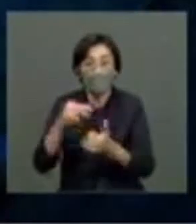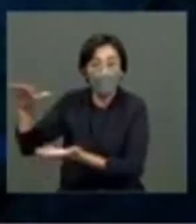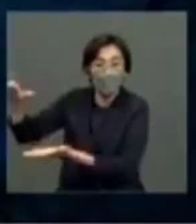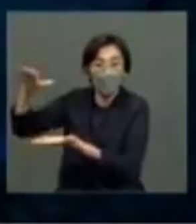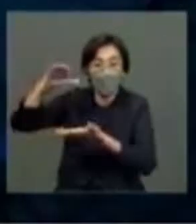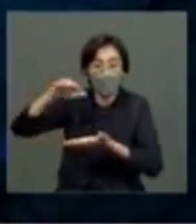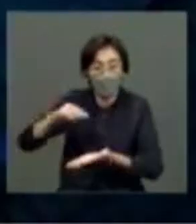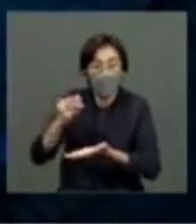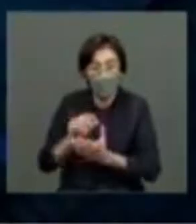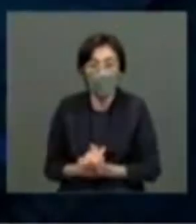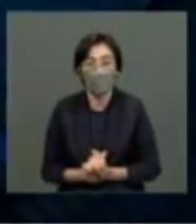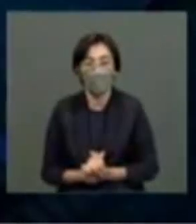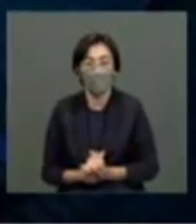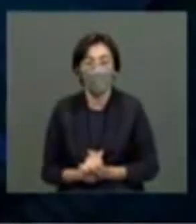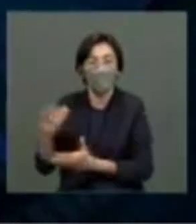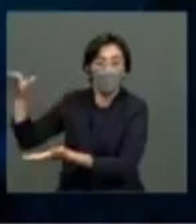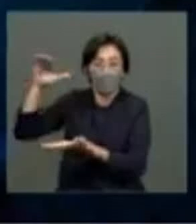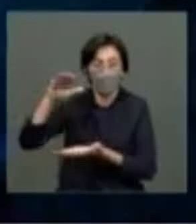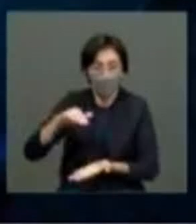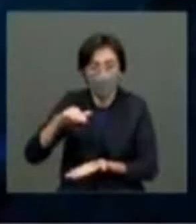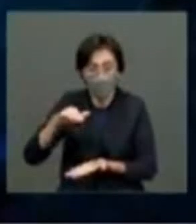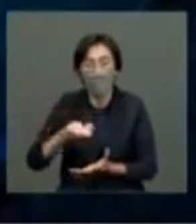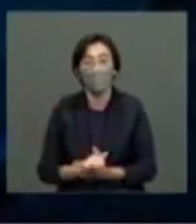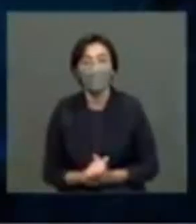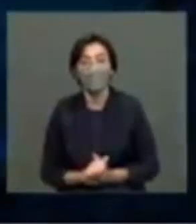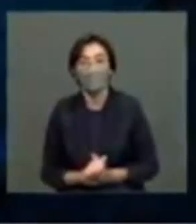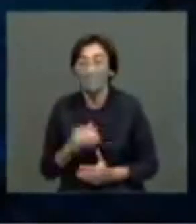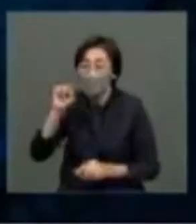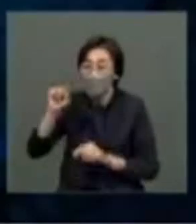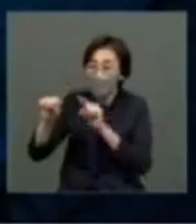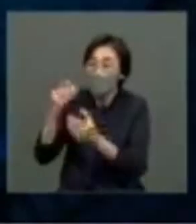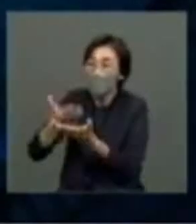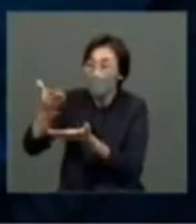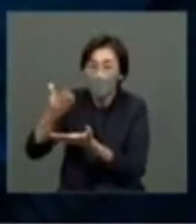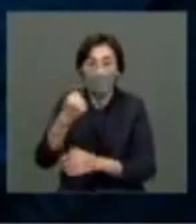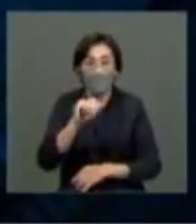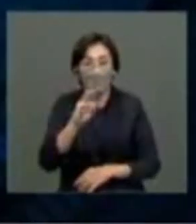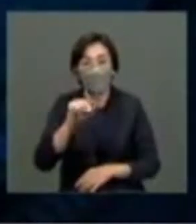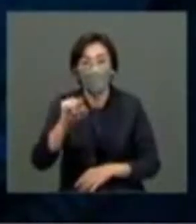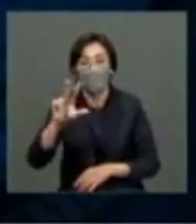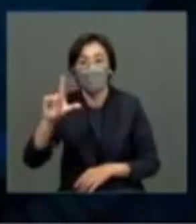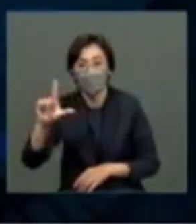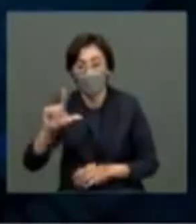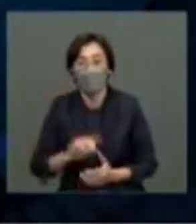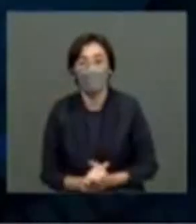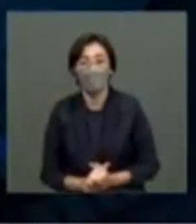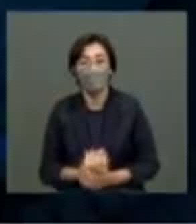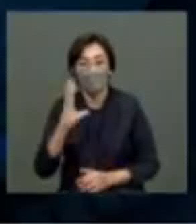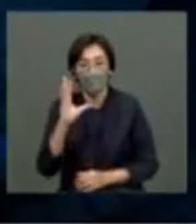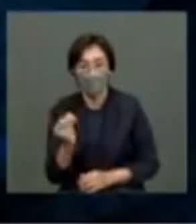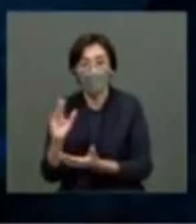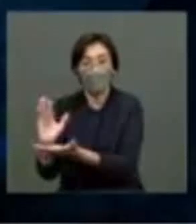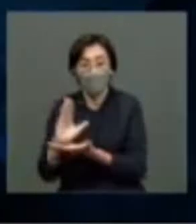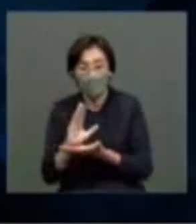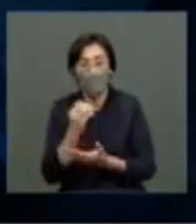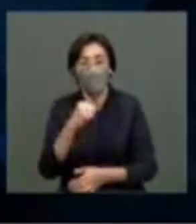อย่านะเราจริงมันจะไปสิทธิ์จะสิบล้านอีกมันไม่ได้จะได้แล้วนะพี่โสเพราะว่าก่อน